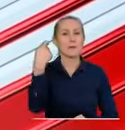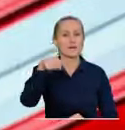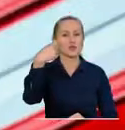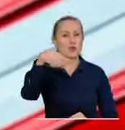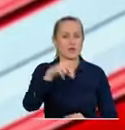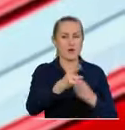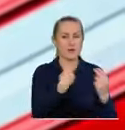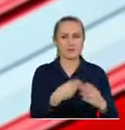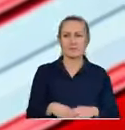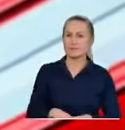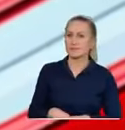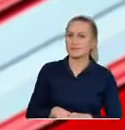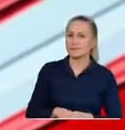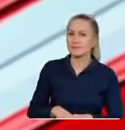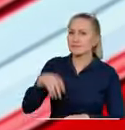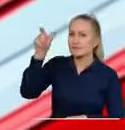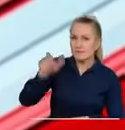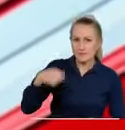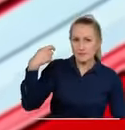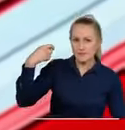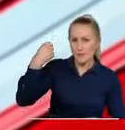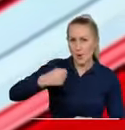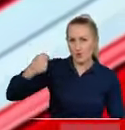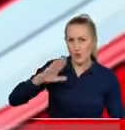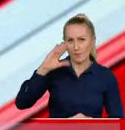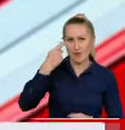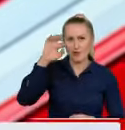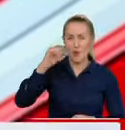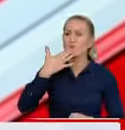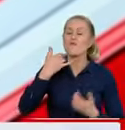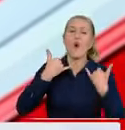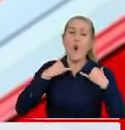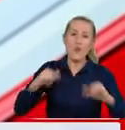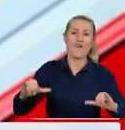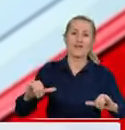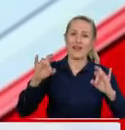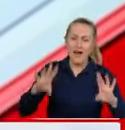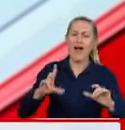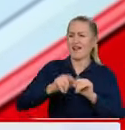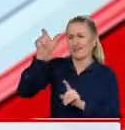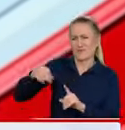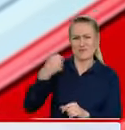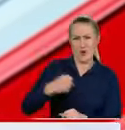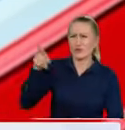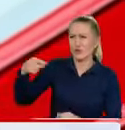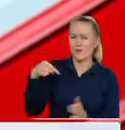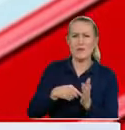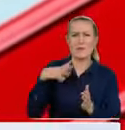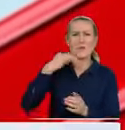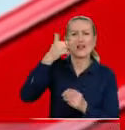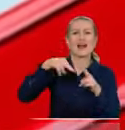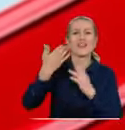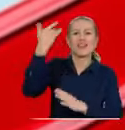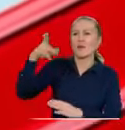Duda. Pan poseł Robert Biedroń mówi o odwadze. Panie pośle, przecież to pan mnie prosił kilka dni temu o